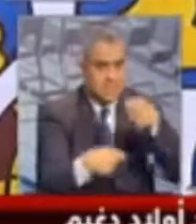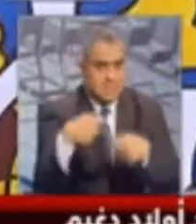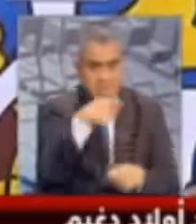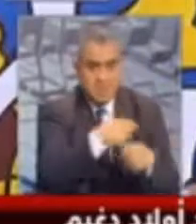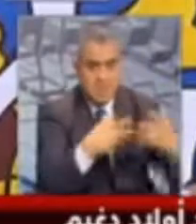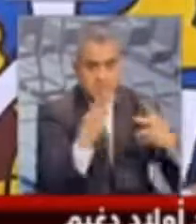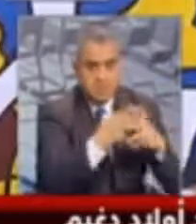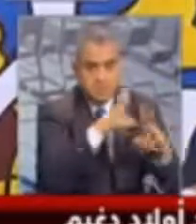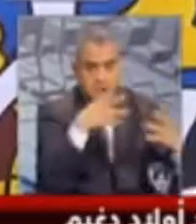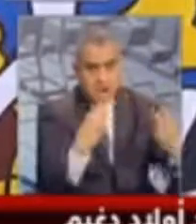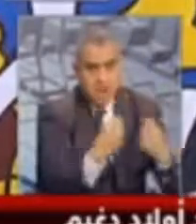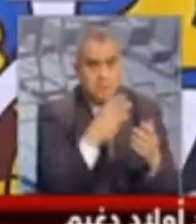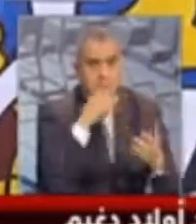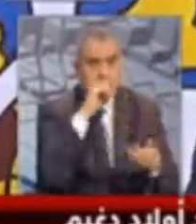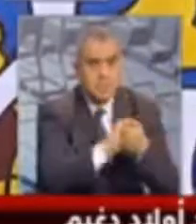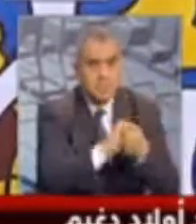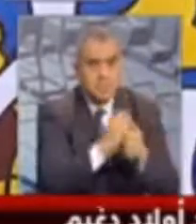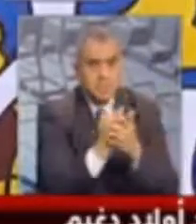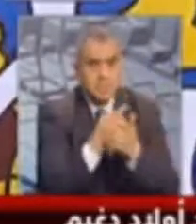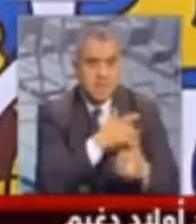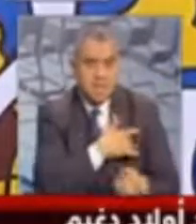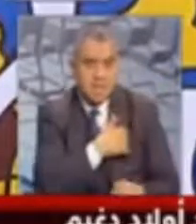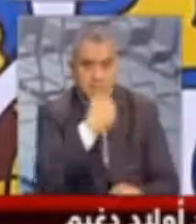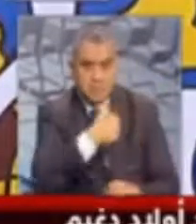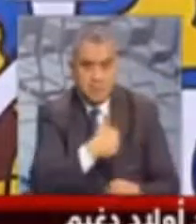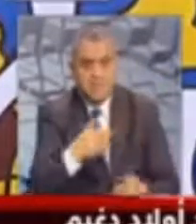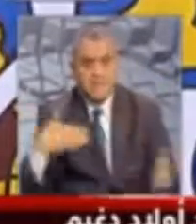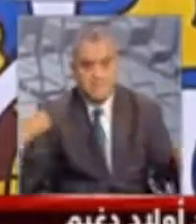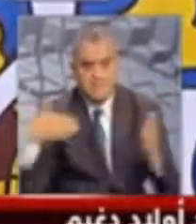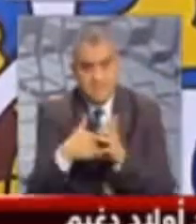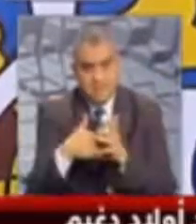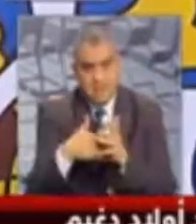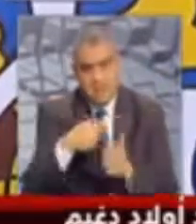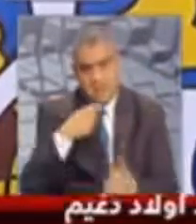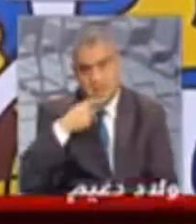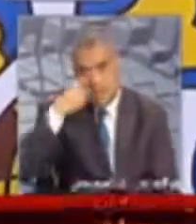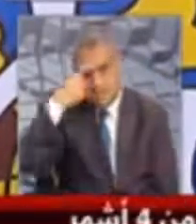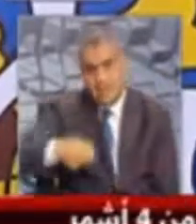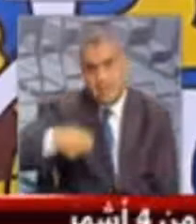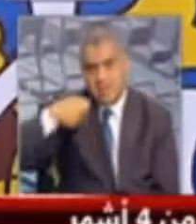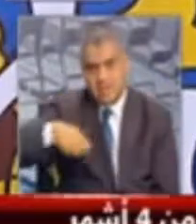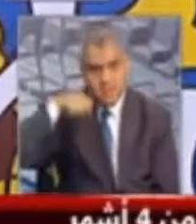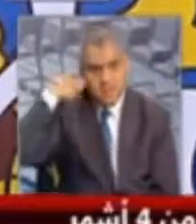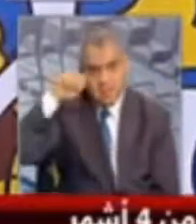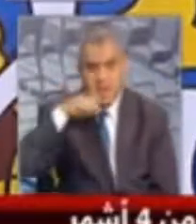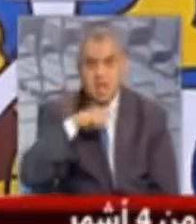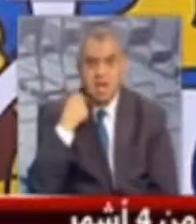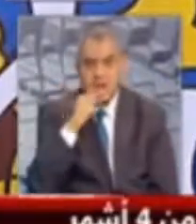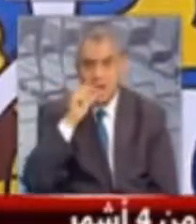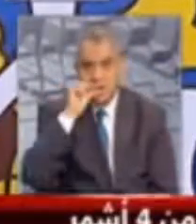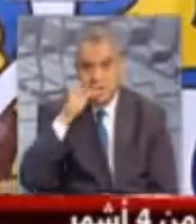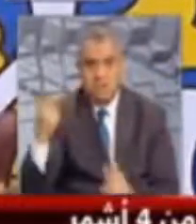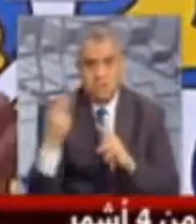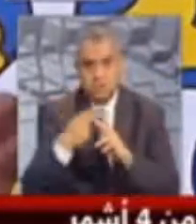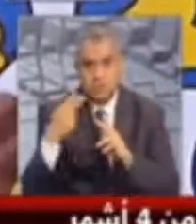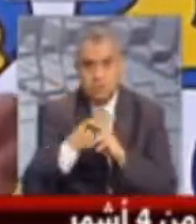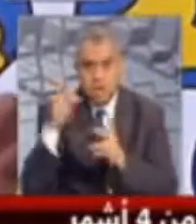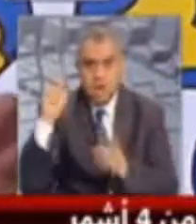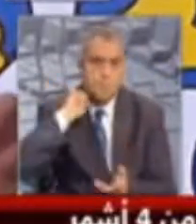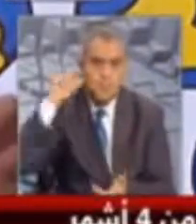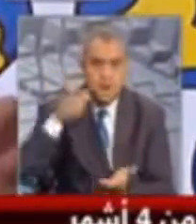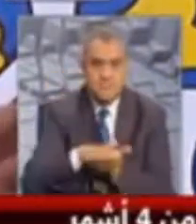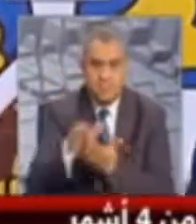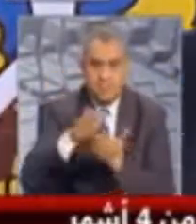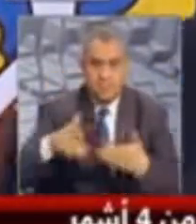واصالة وتمسك هذا الشعب بايمانه. في الختام بأهنئ معالي الوزير خالد شعيب وأهالي مطروح بالعيد